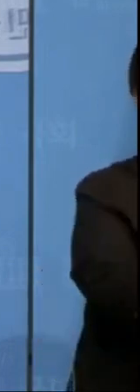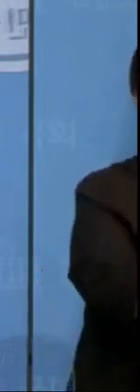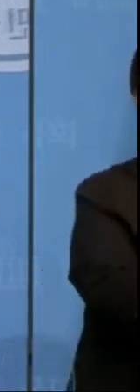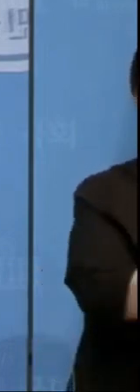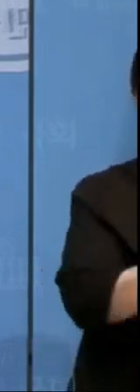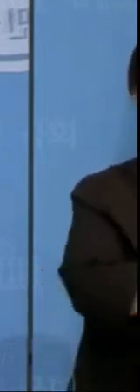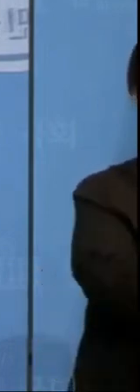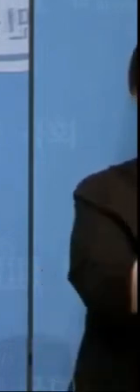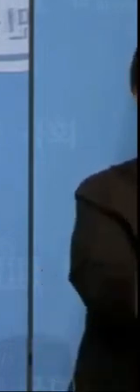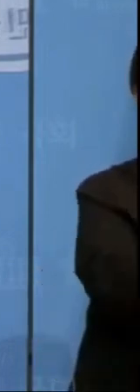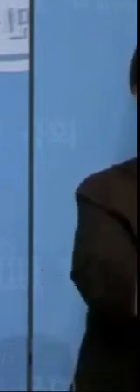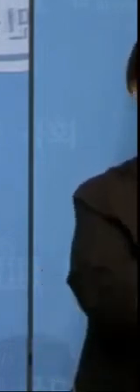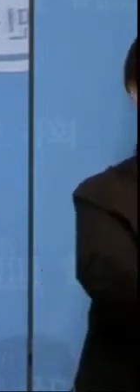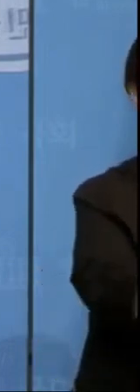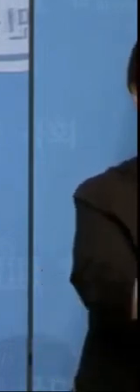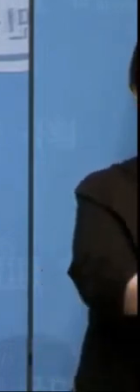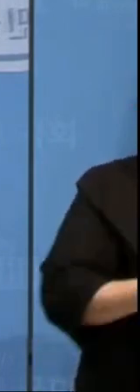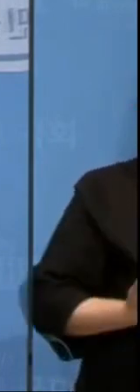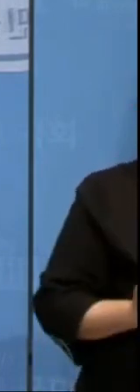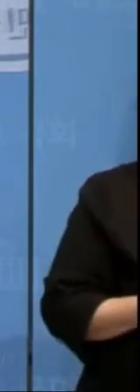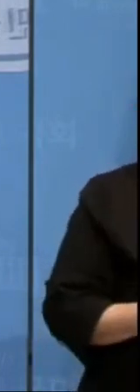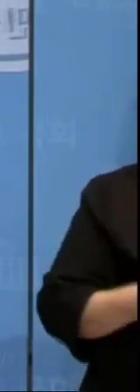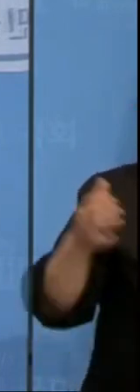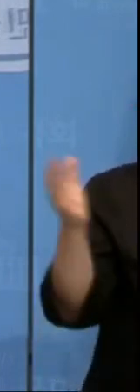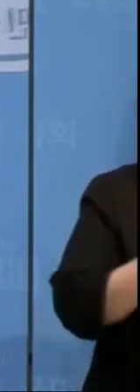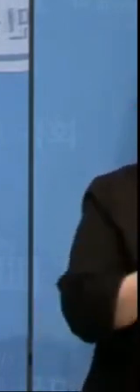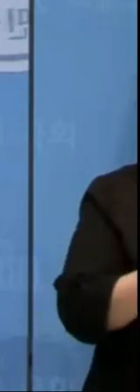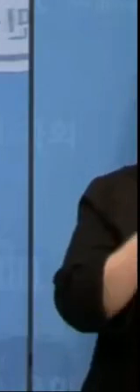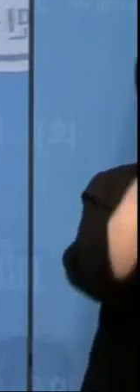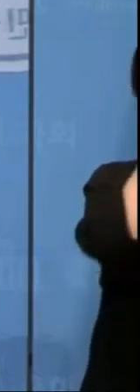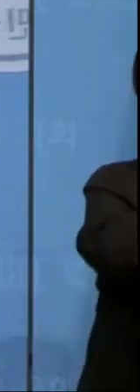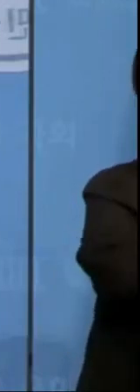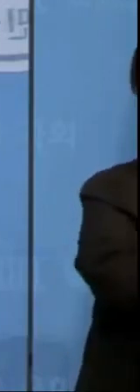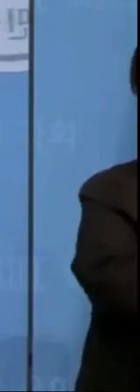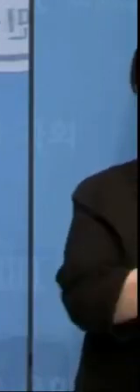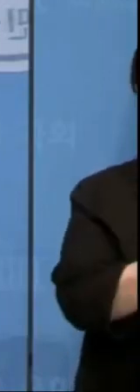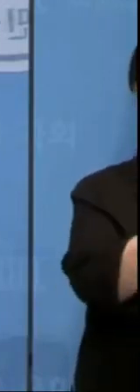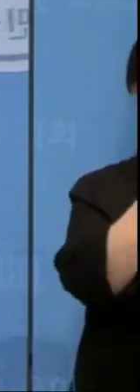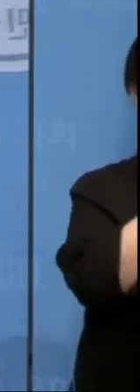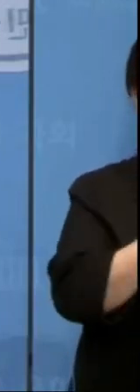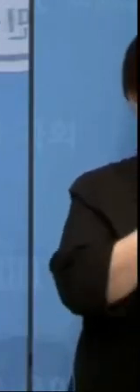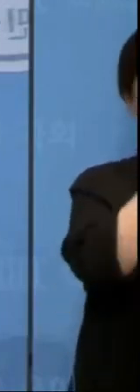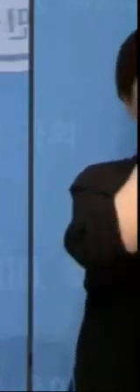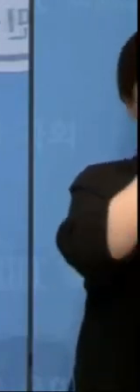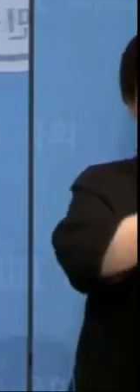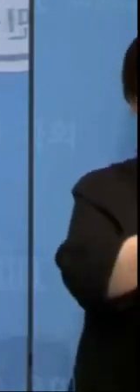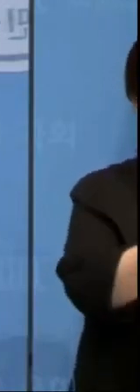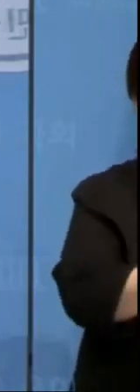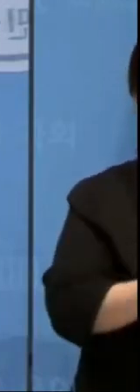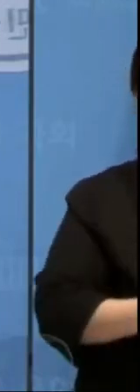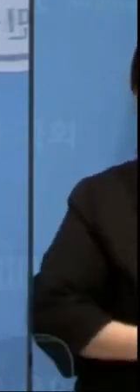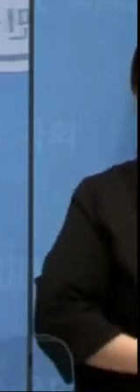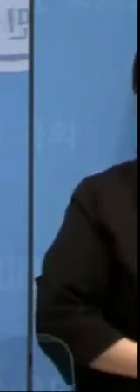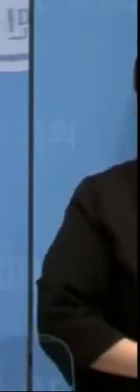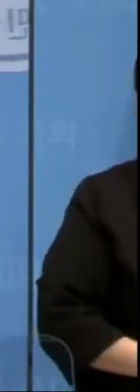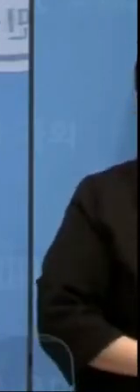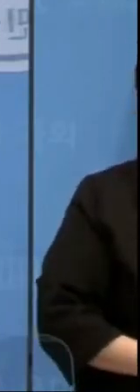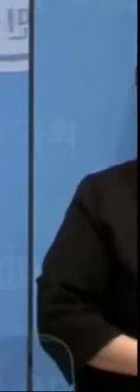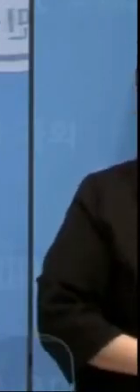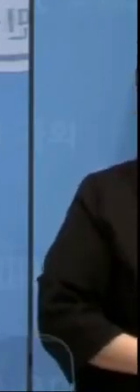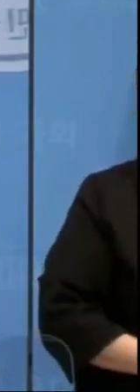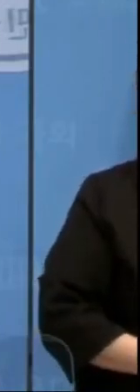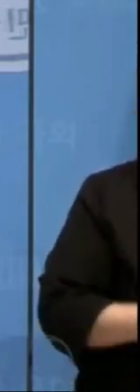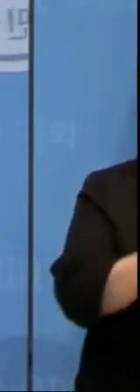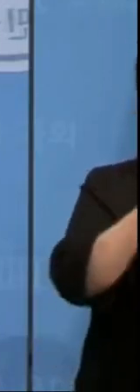감염을 막기 전에 집단적인 유생불량으로 전염병이 돌지 않을까 걱정해야 하는 정도입니다.